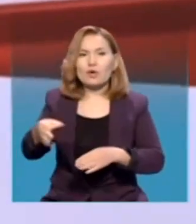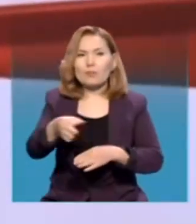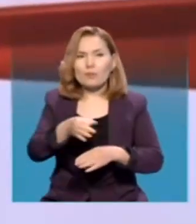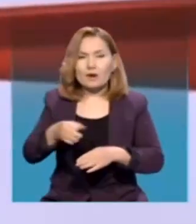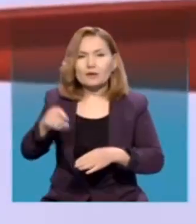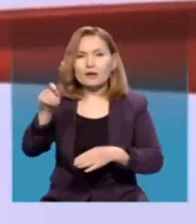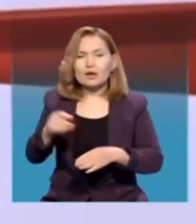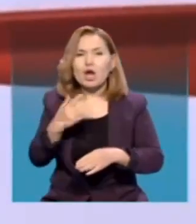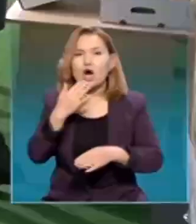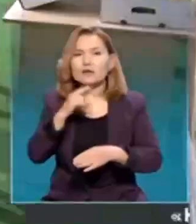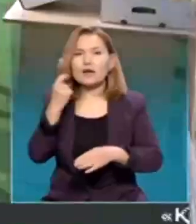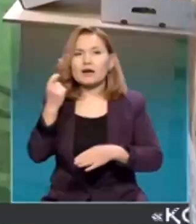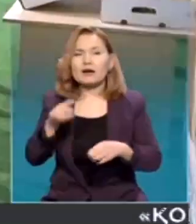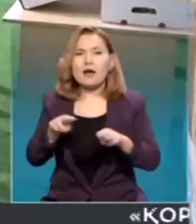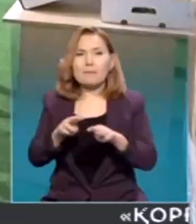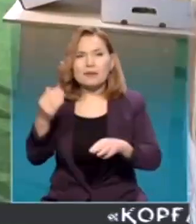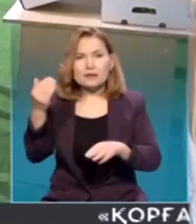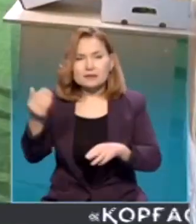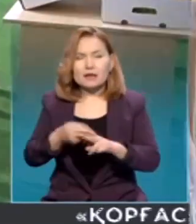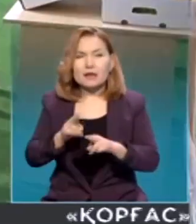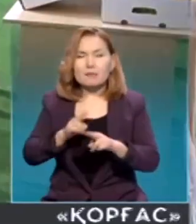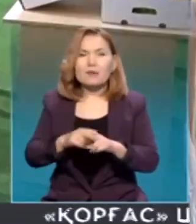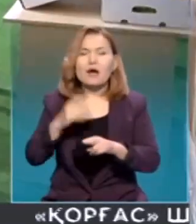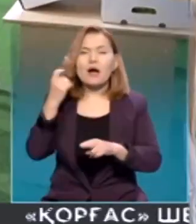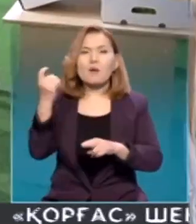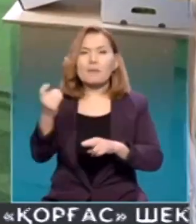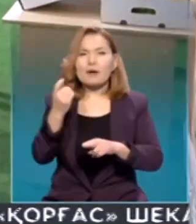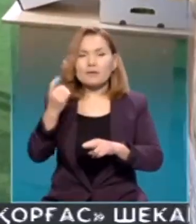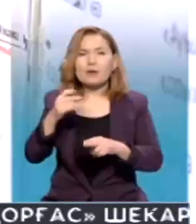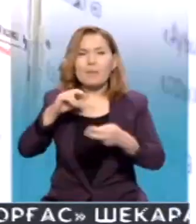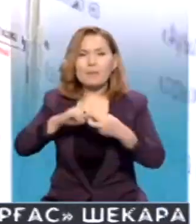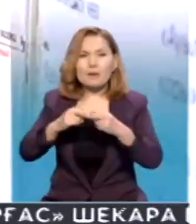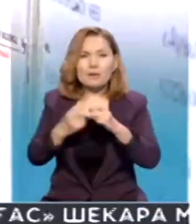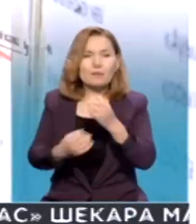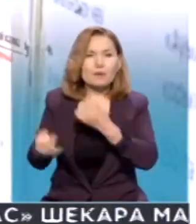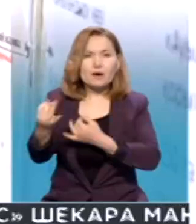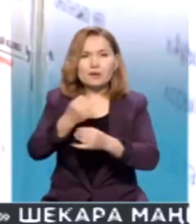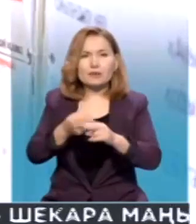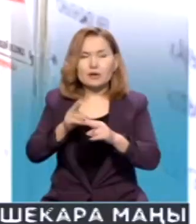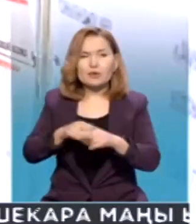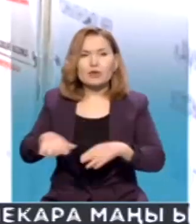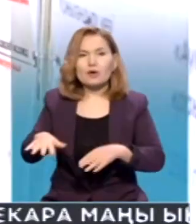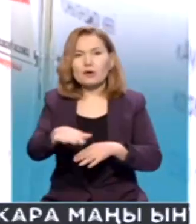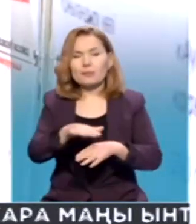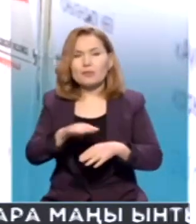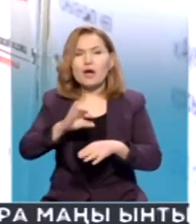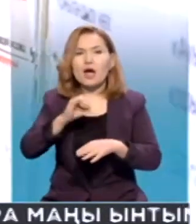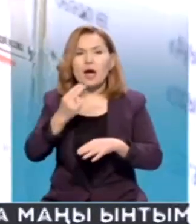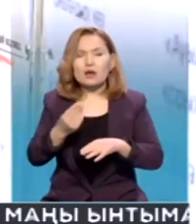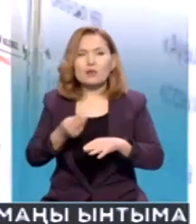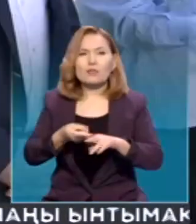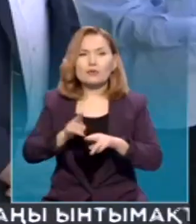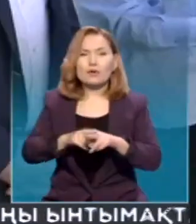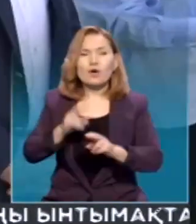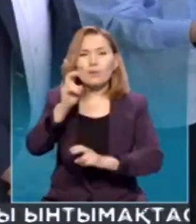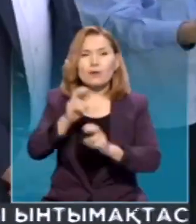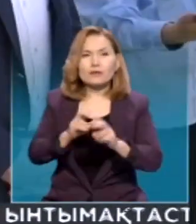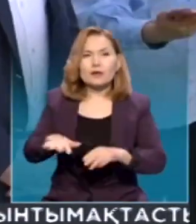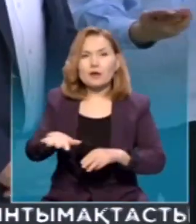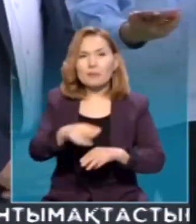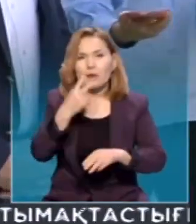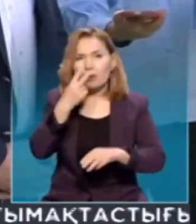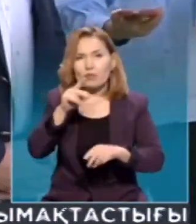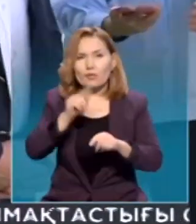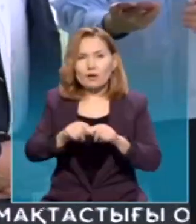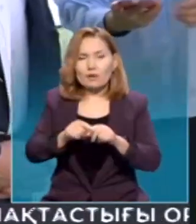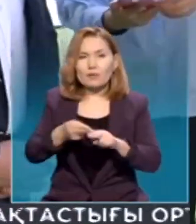ұлттық экономика министрі Әлібек Қуантыров бағбандардың қазіргі жағдайымен танысты. Сондай-ақ өңірдегі бірқатар әлеуметтік және өндірістік нысандарды